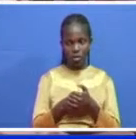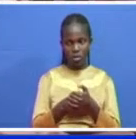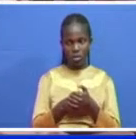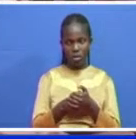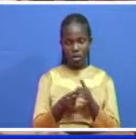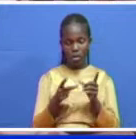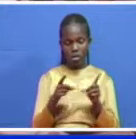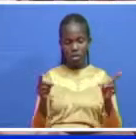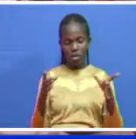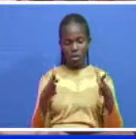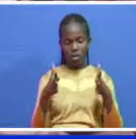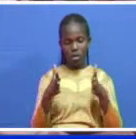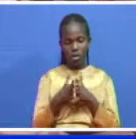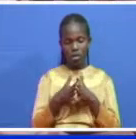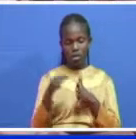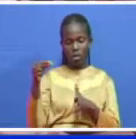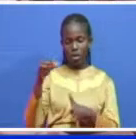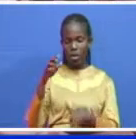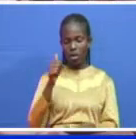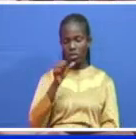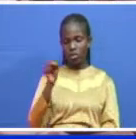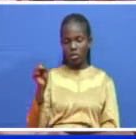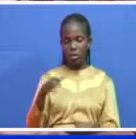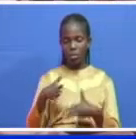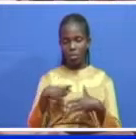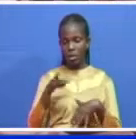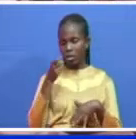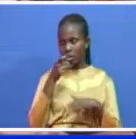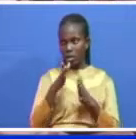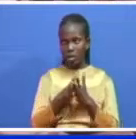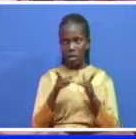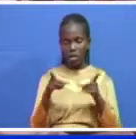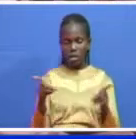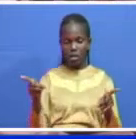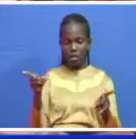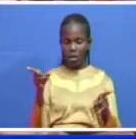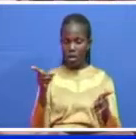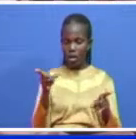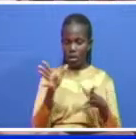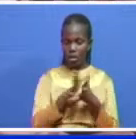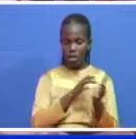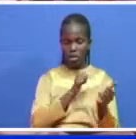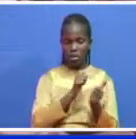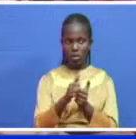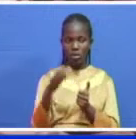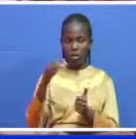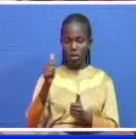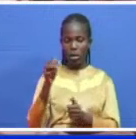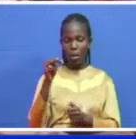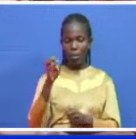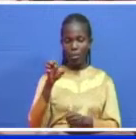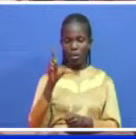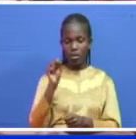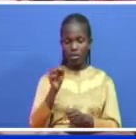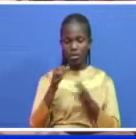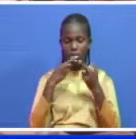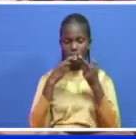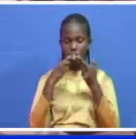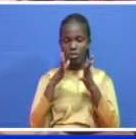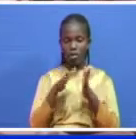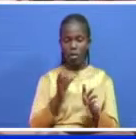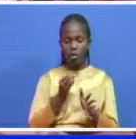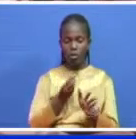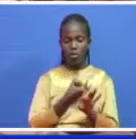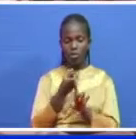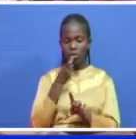ya enendhi ma county ya Kitui na miunda kuangwa ni ngamile. Ones Maschalo ni watumba nisia ngewa ye